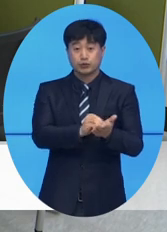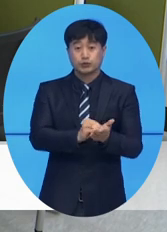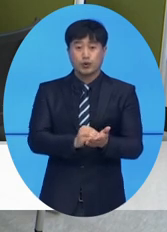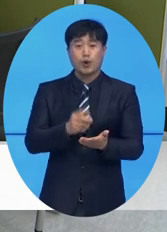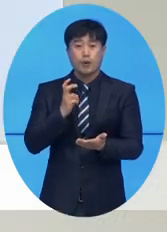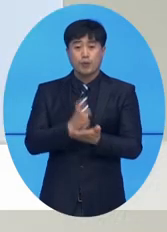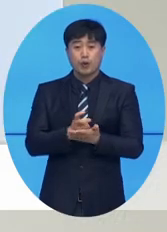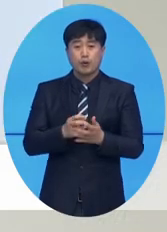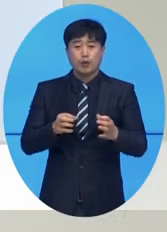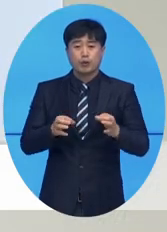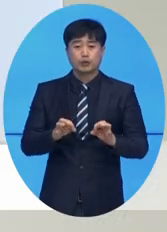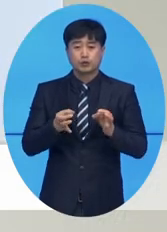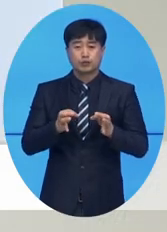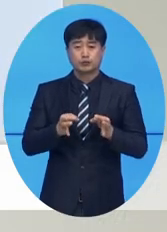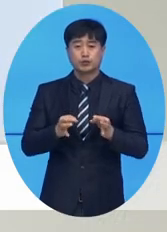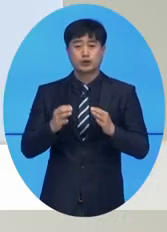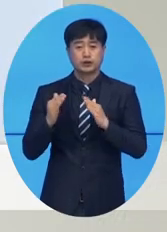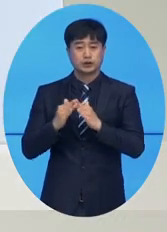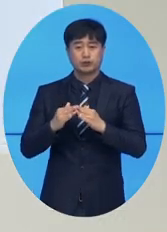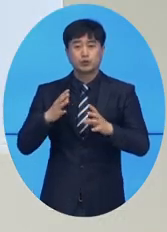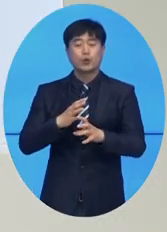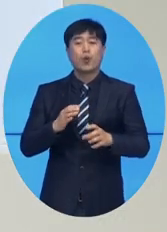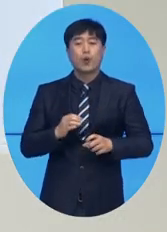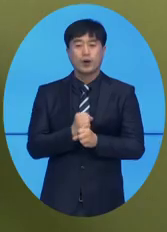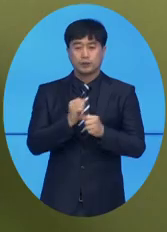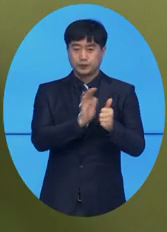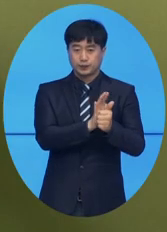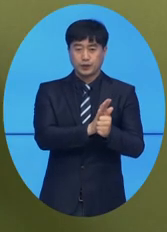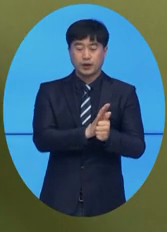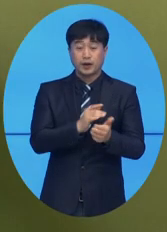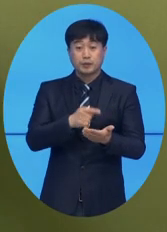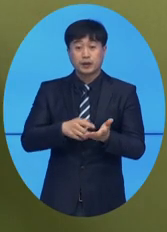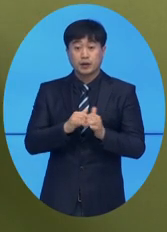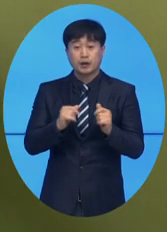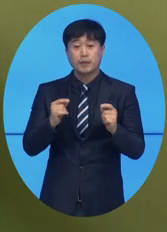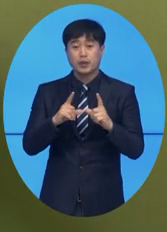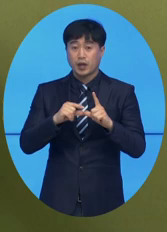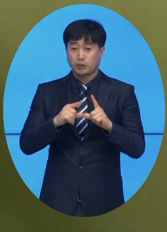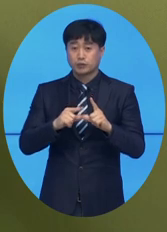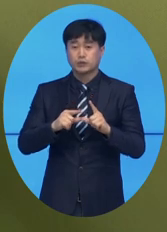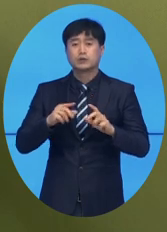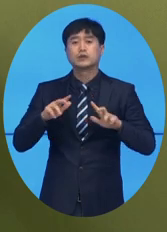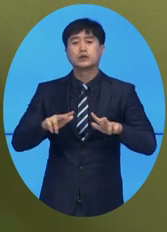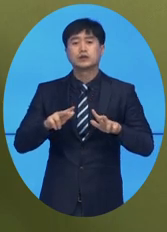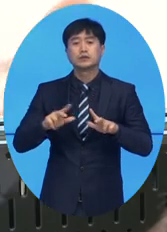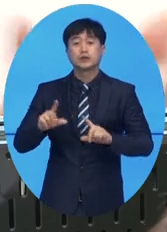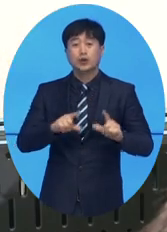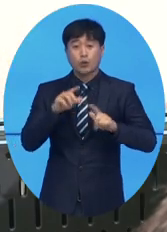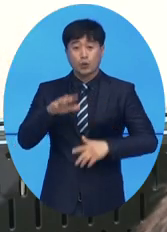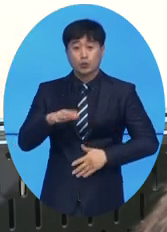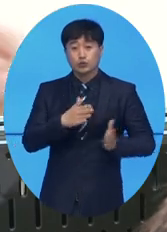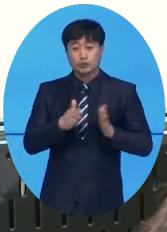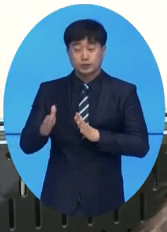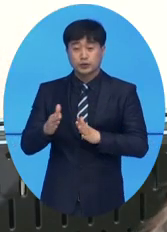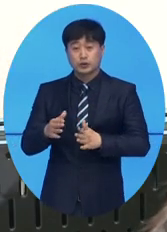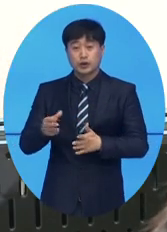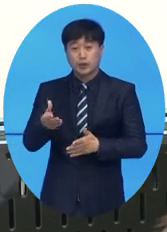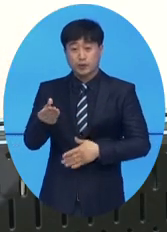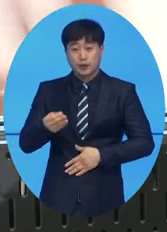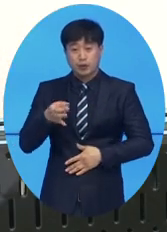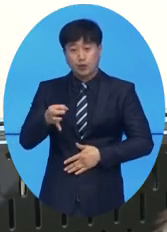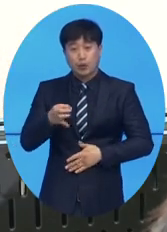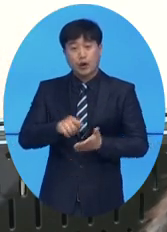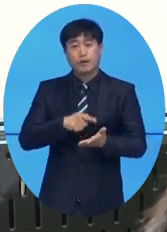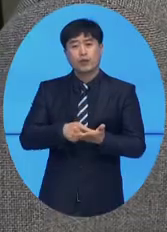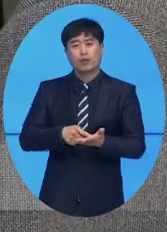주거 등 종합적인 상담이 이뤄집니다. 전세 피해자 대부분은 당장 거주할 공간 마련과 대출받은 자금 상환이 가장